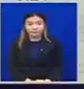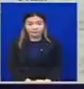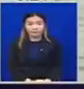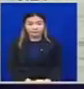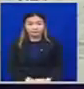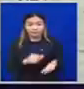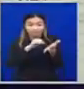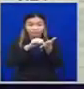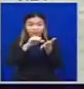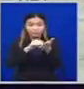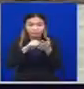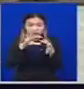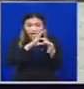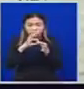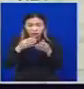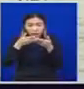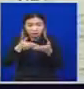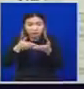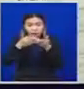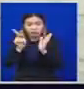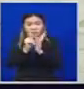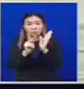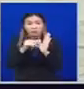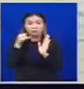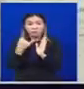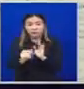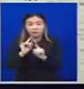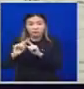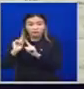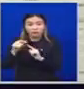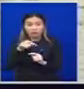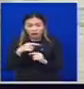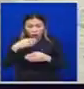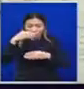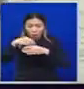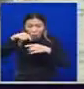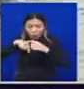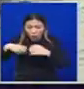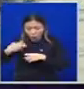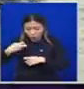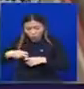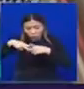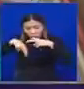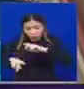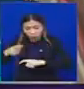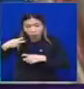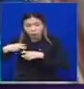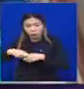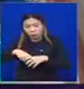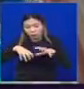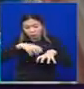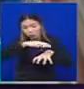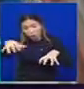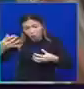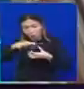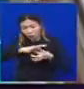แก้ไขปัญหาการทำประมงผิดกฎหมายหรือ IUU นั้นเป็นปัญหาที่มีความซับซ้อนและมีความเกี่ยวเนื่องกับทุกภาคส่วนซึ่งรั